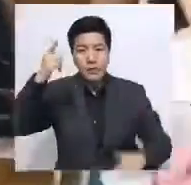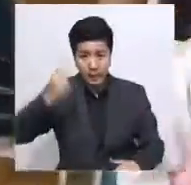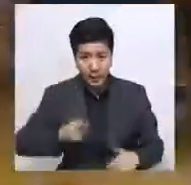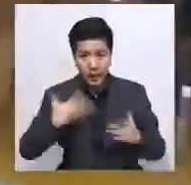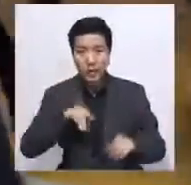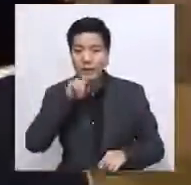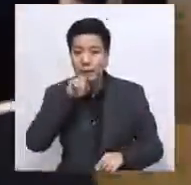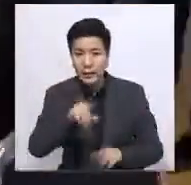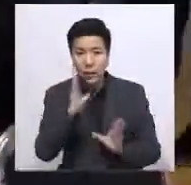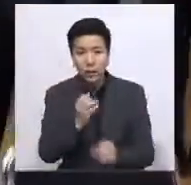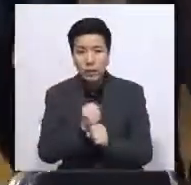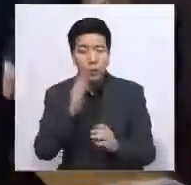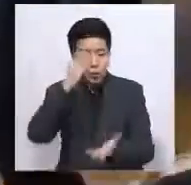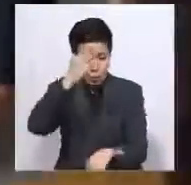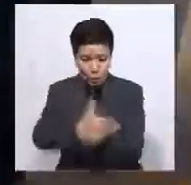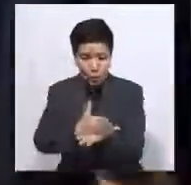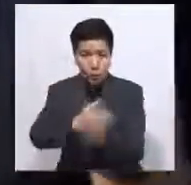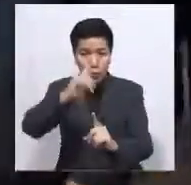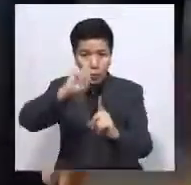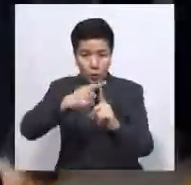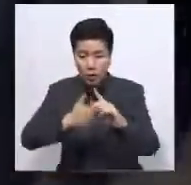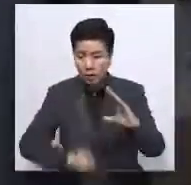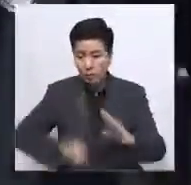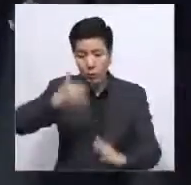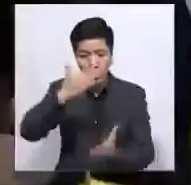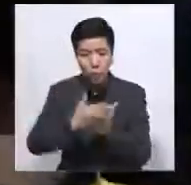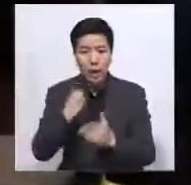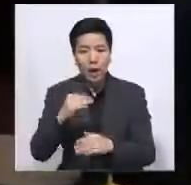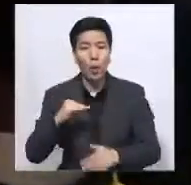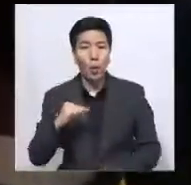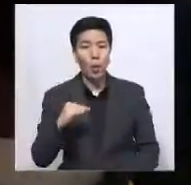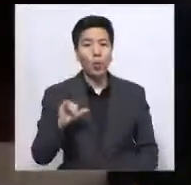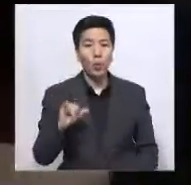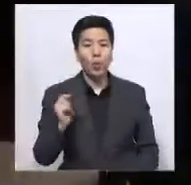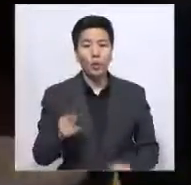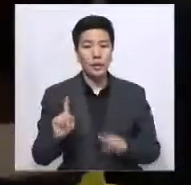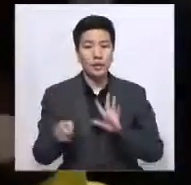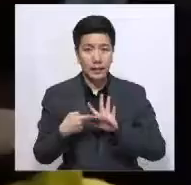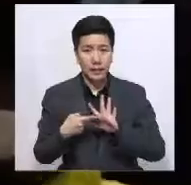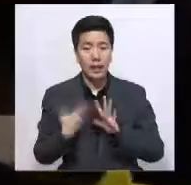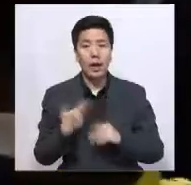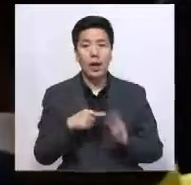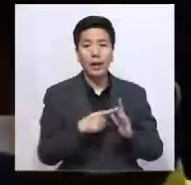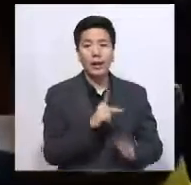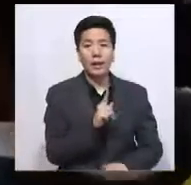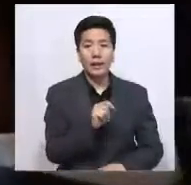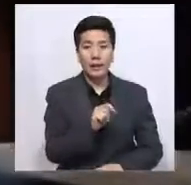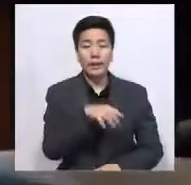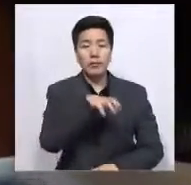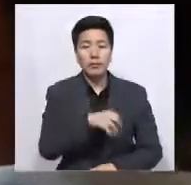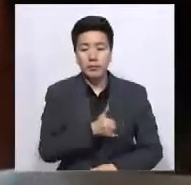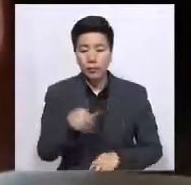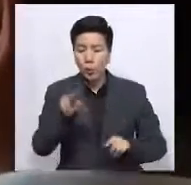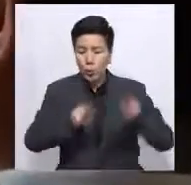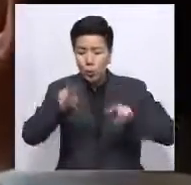นะคะโดยได้สั่งการให้งดใช้อาคารชั่วคราวแล้วก็ให้สำนักการโยธากรุงเทพมหานครและสำนักงานเขตราชเทวีต